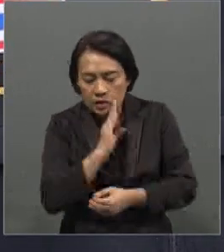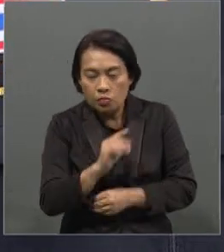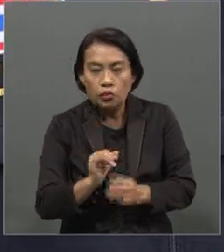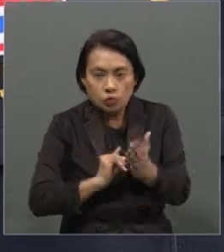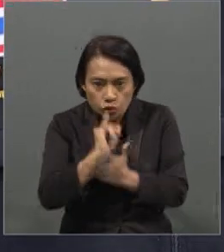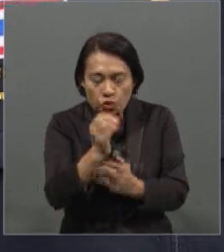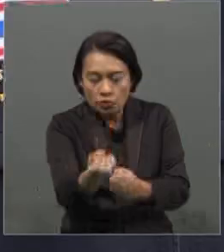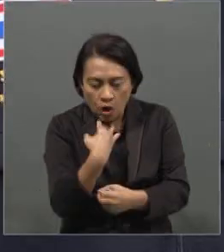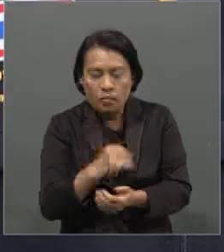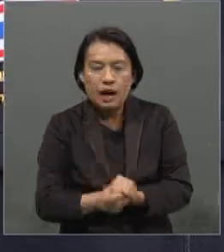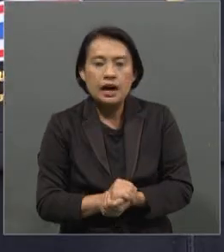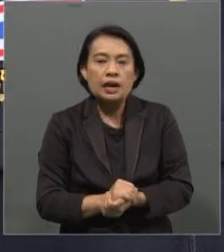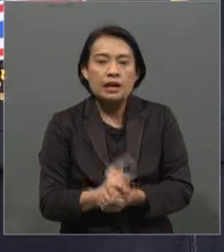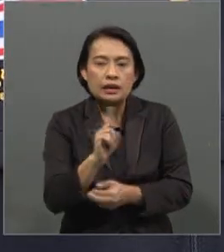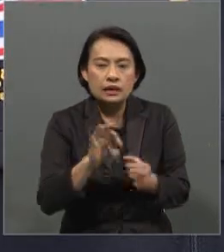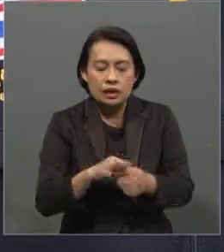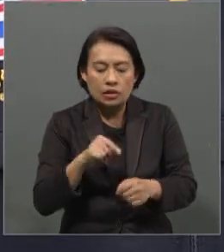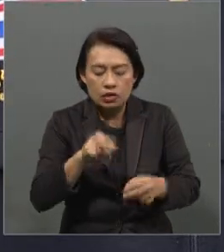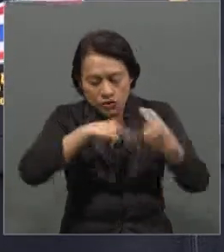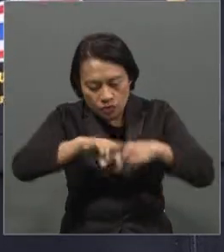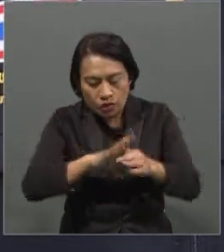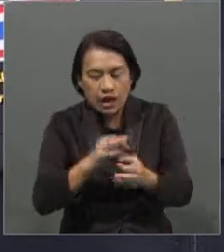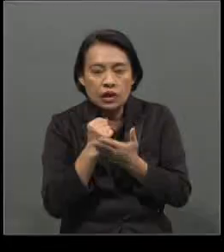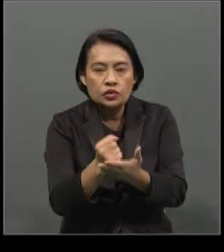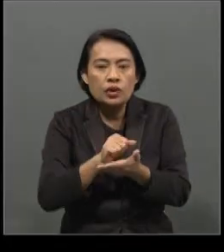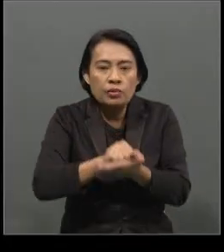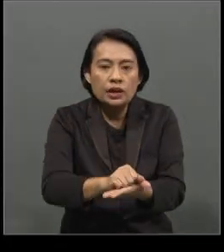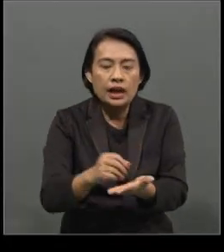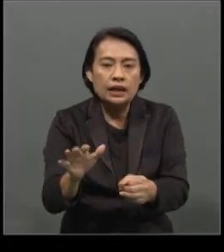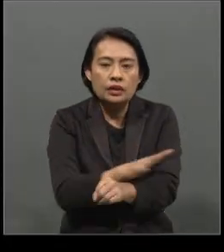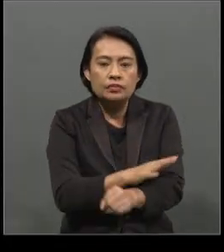ใจเลยครับว่าเราจะดูแลและอำนวยความสะดวกอย่างเต็มที่